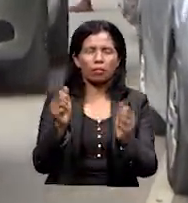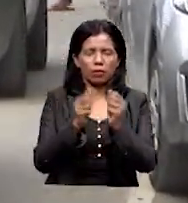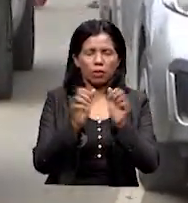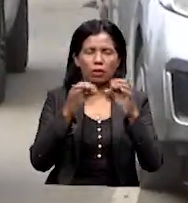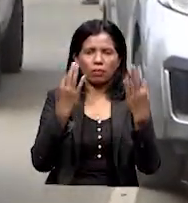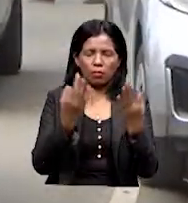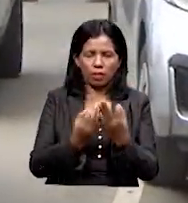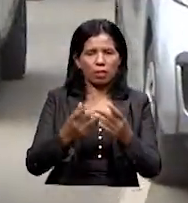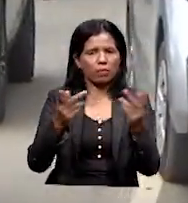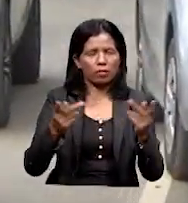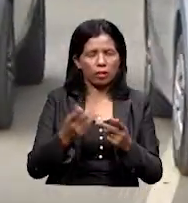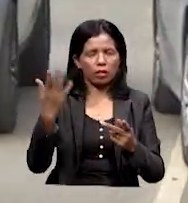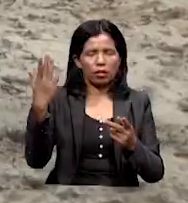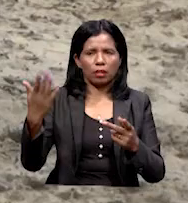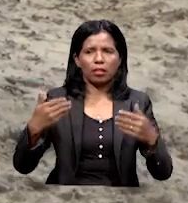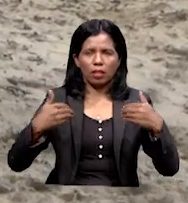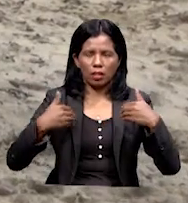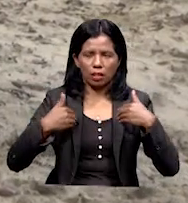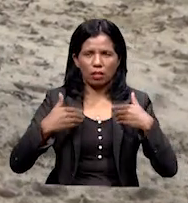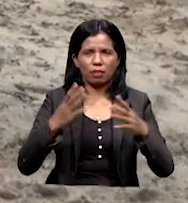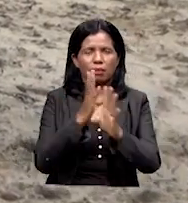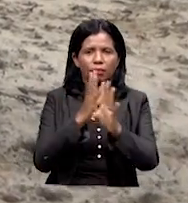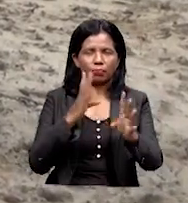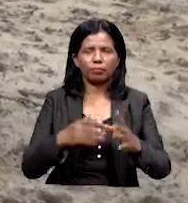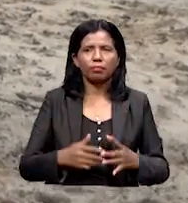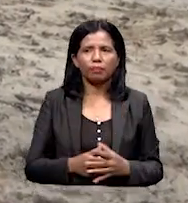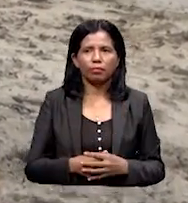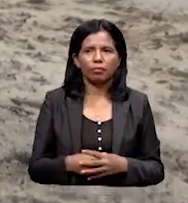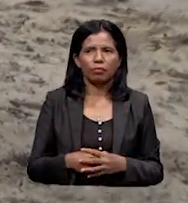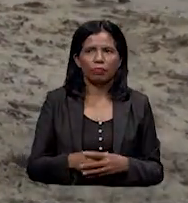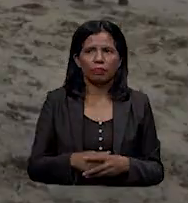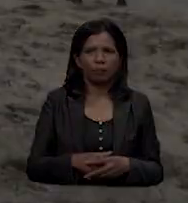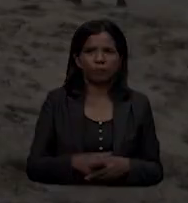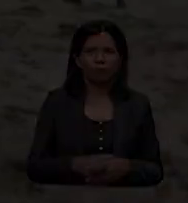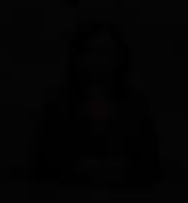are refere ho di hamosu engrafamento abrang maral de men.